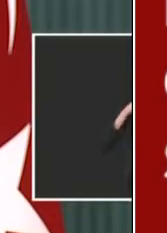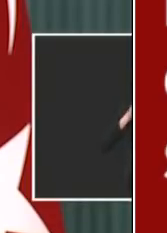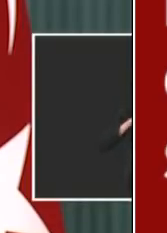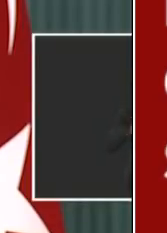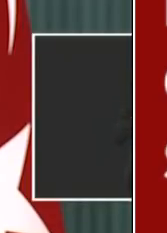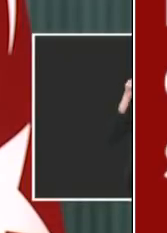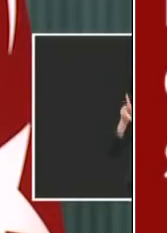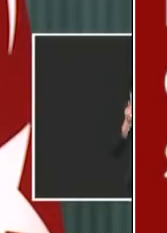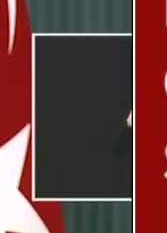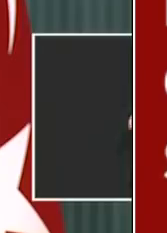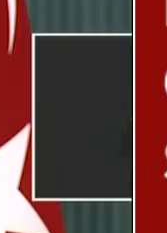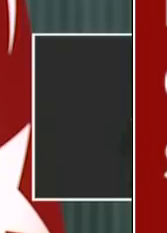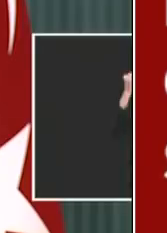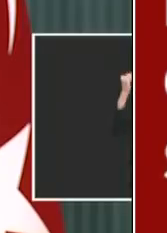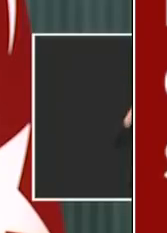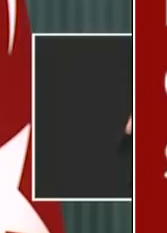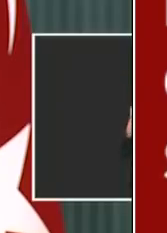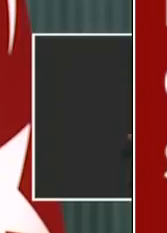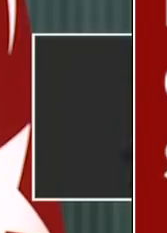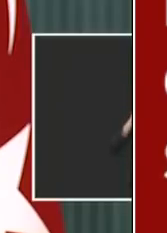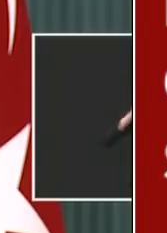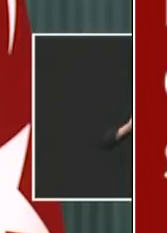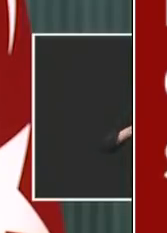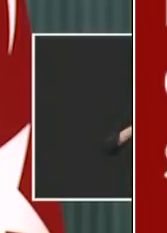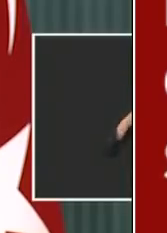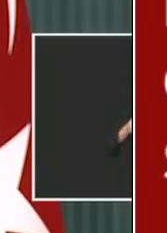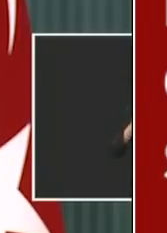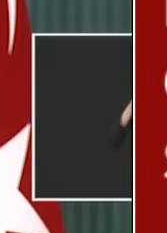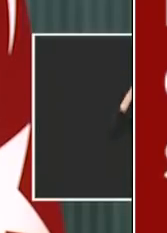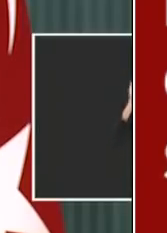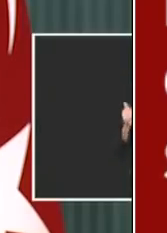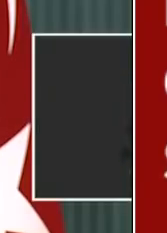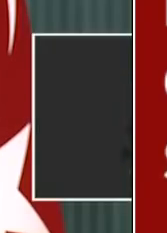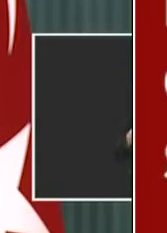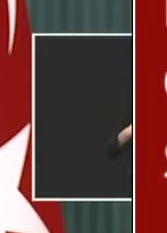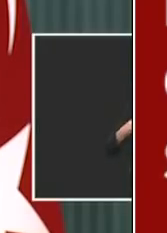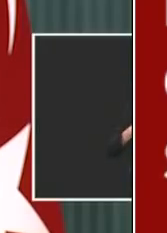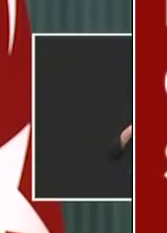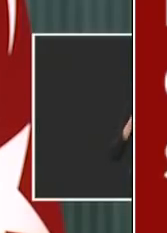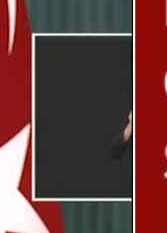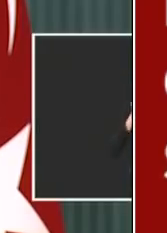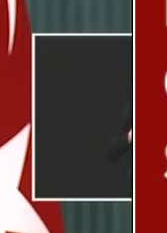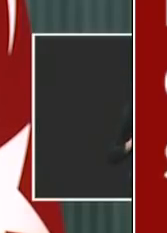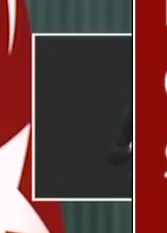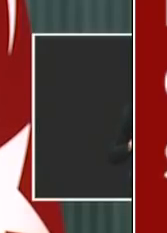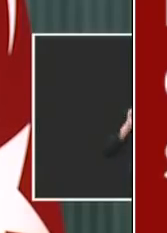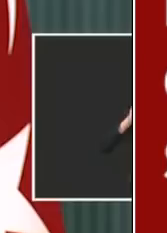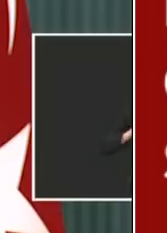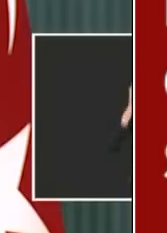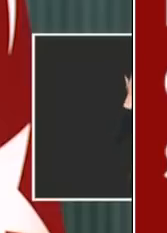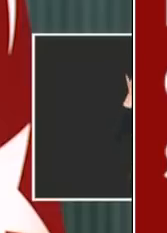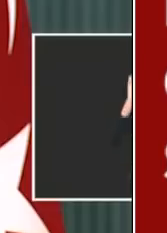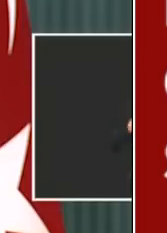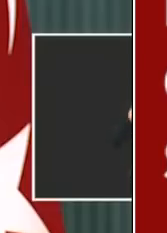son ziyaretimizde birlikte siyasi askeri ticari ekonomik ve kültürel